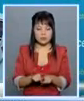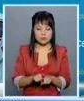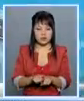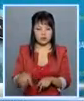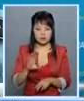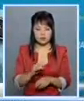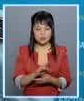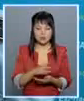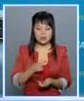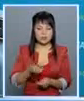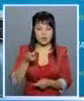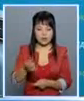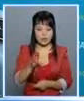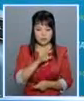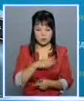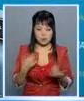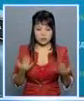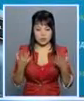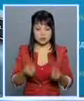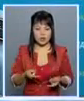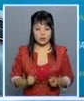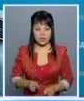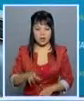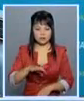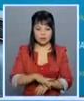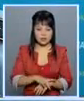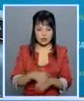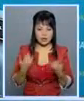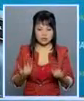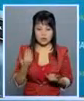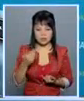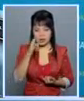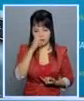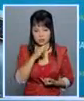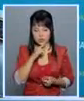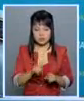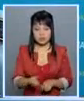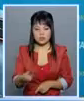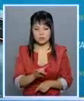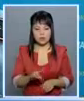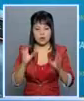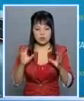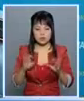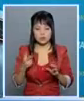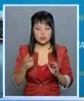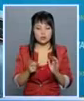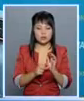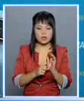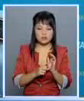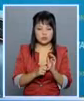қаржы полициясына жіберілді. Қазір жатанда осы факты бойынша Қазақстан Республикасы Қылмыстық кодексінің